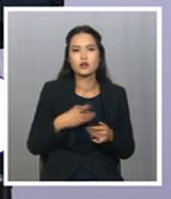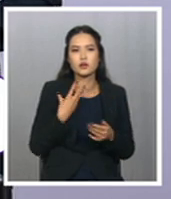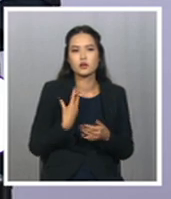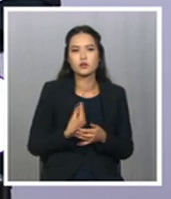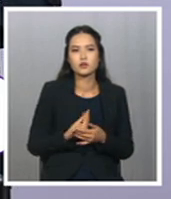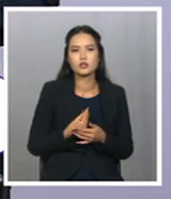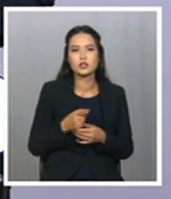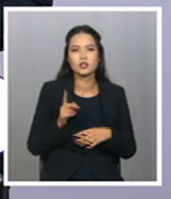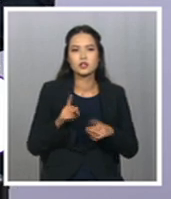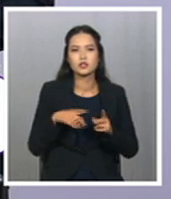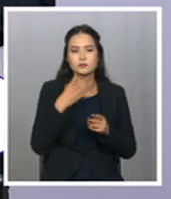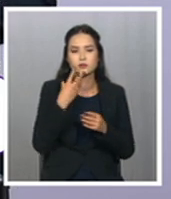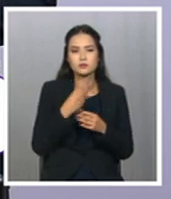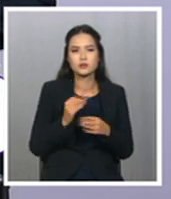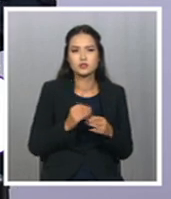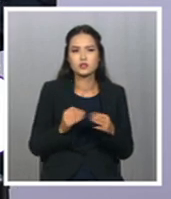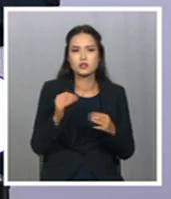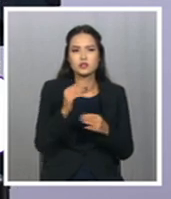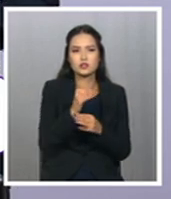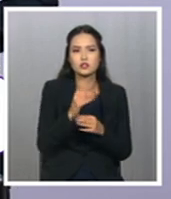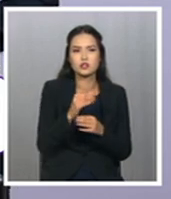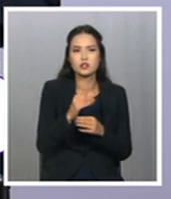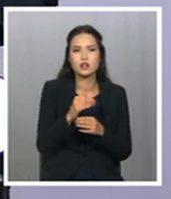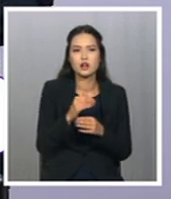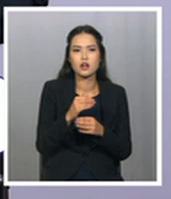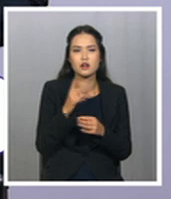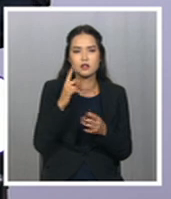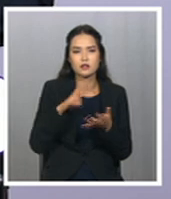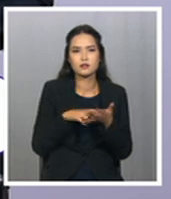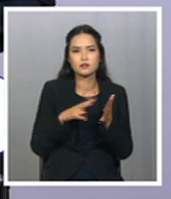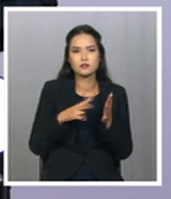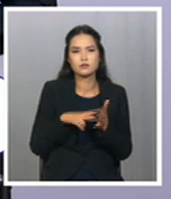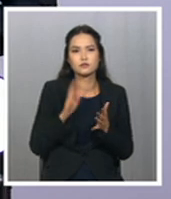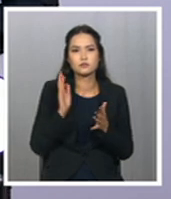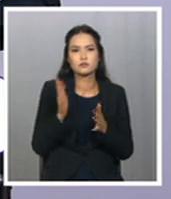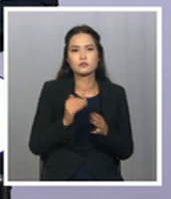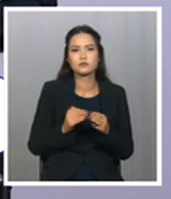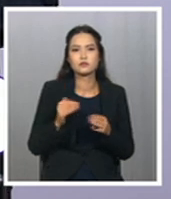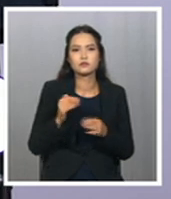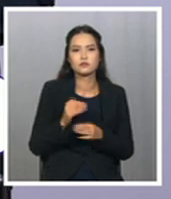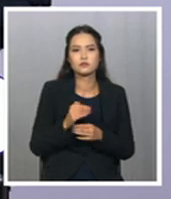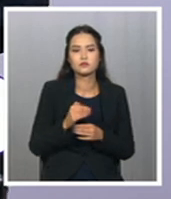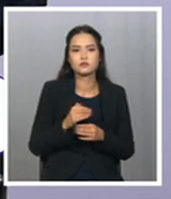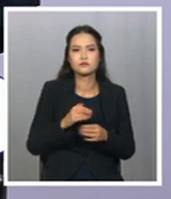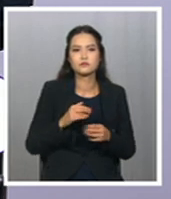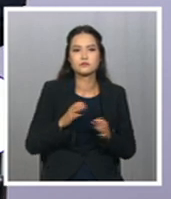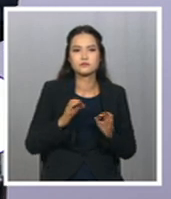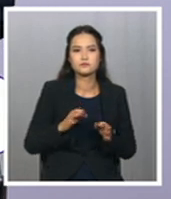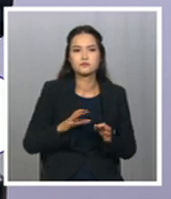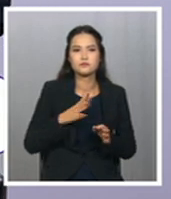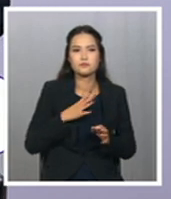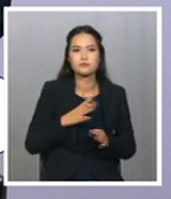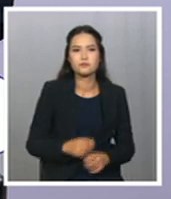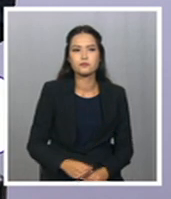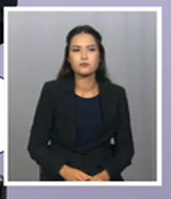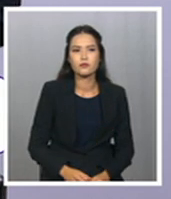бір жетістіктерге жетуде оның жұбайы Элеонора да көп еңбек сіңірген еді.